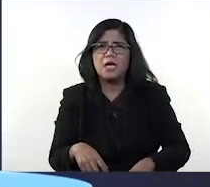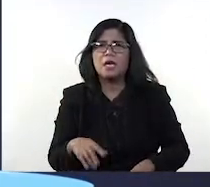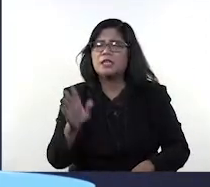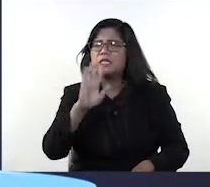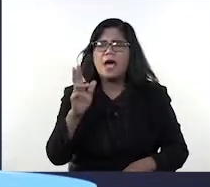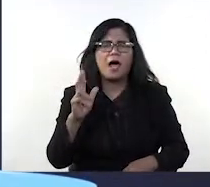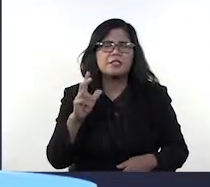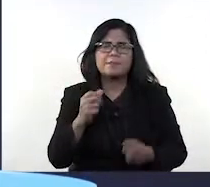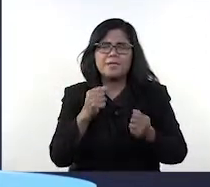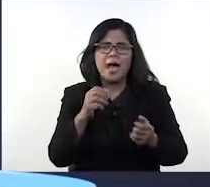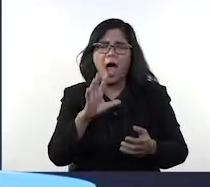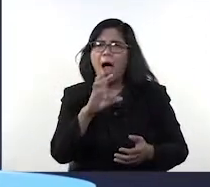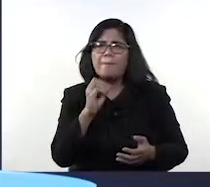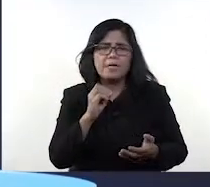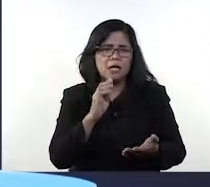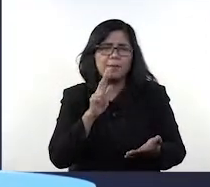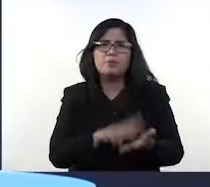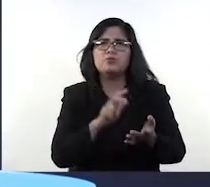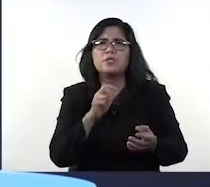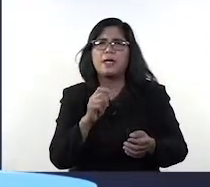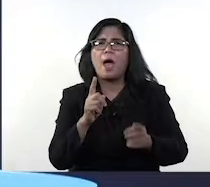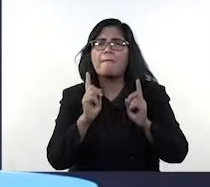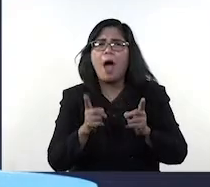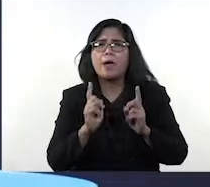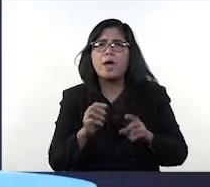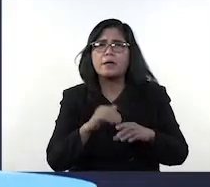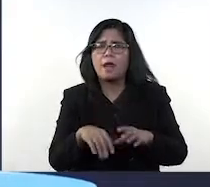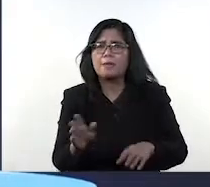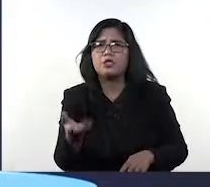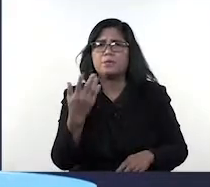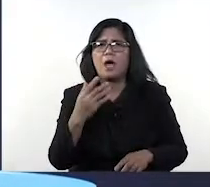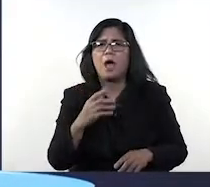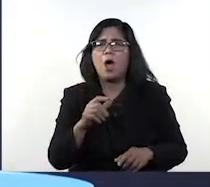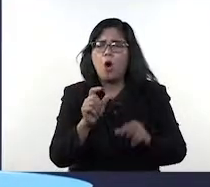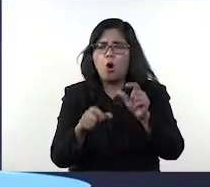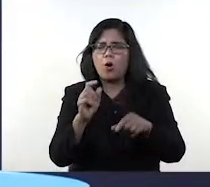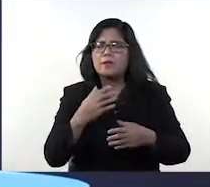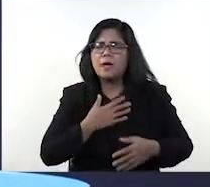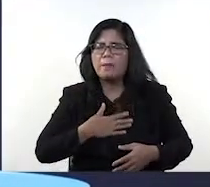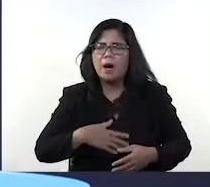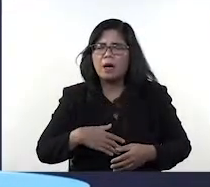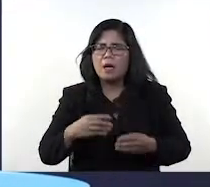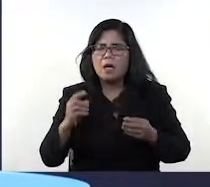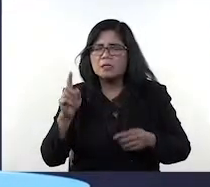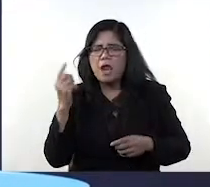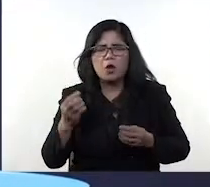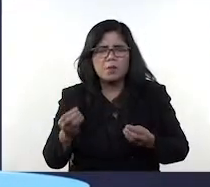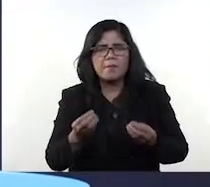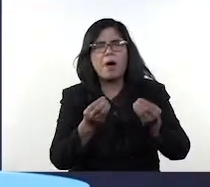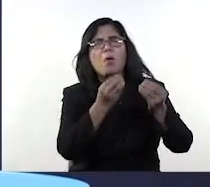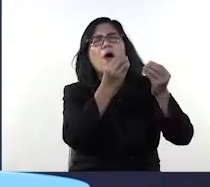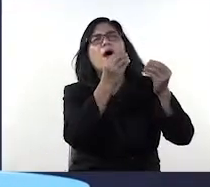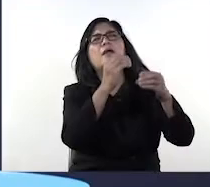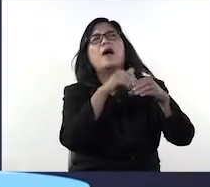keputusan-keputusan yang berbahaya dalam hidupnya Hai orang sabar dia bawa semuanya dalam doa ini dia minta